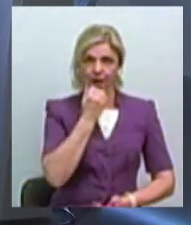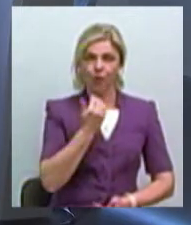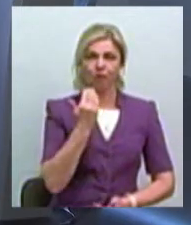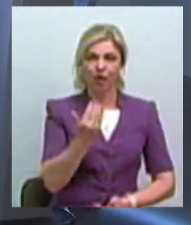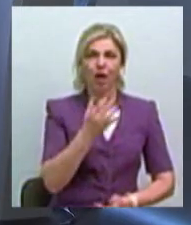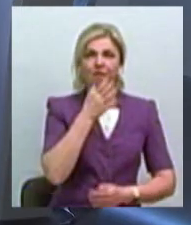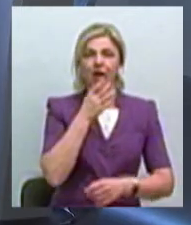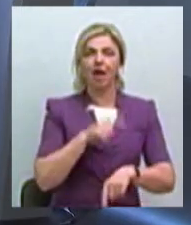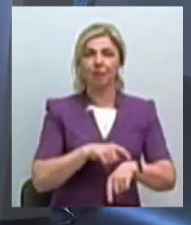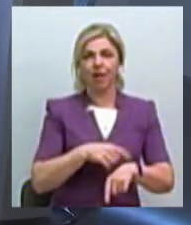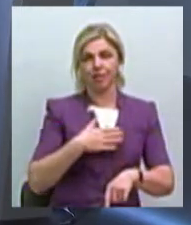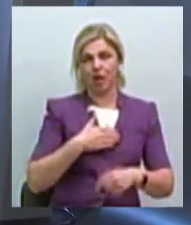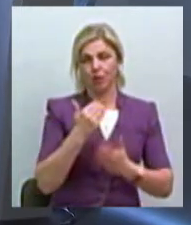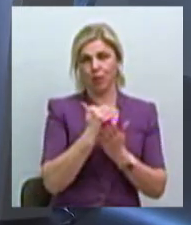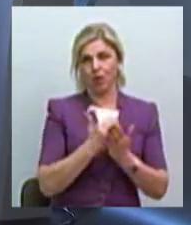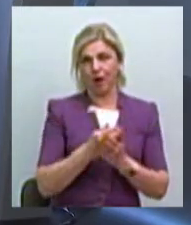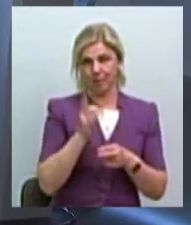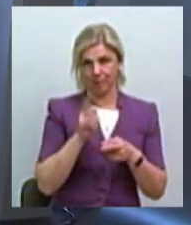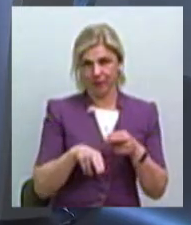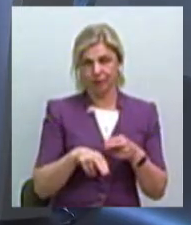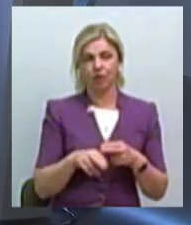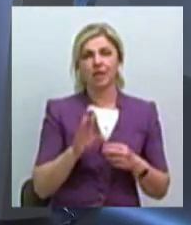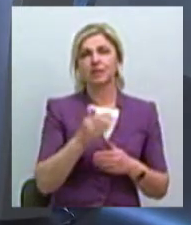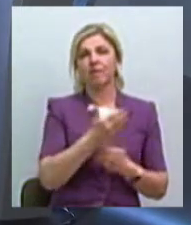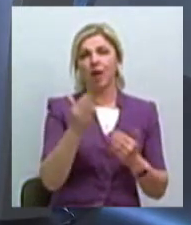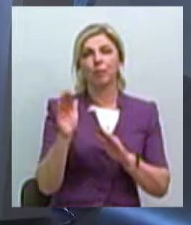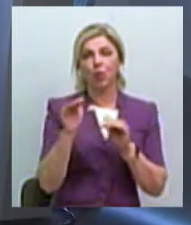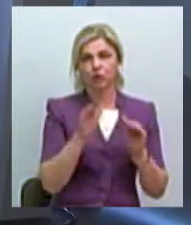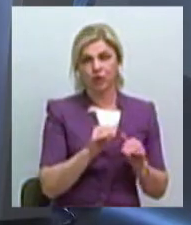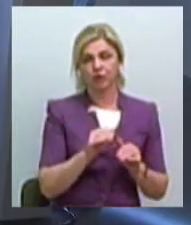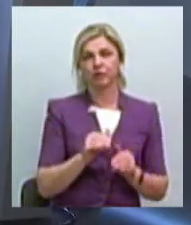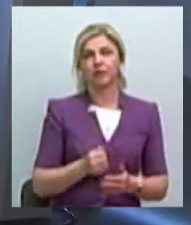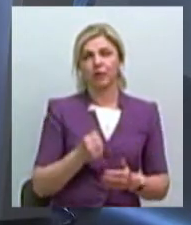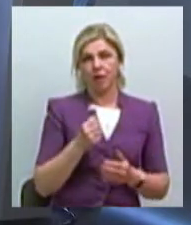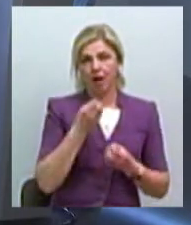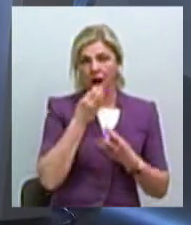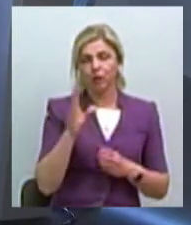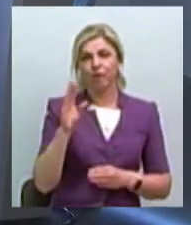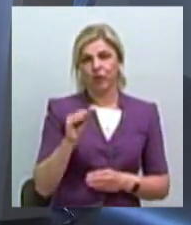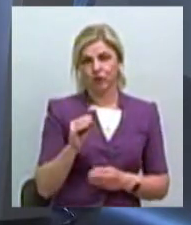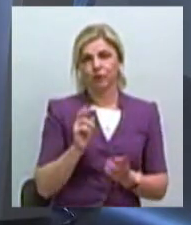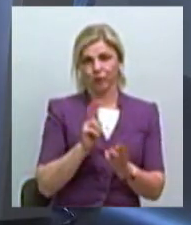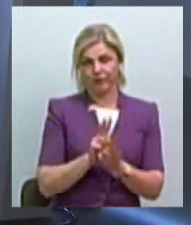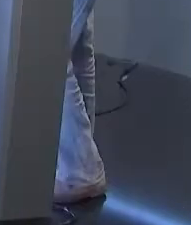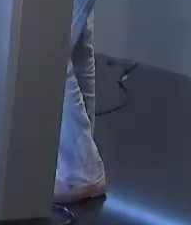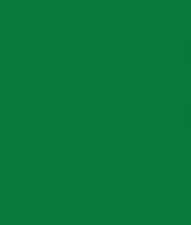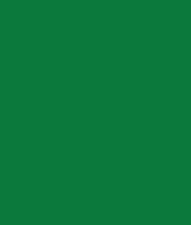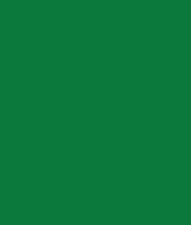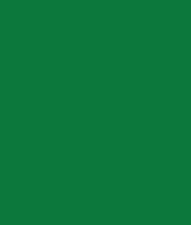Час нашої програми вже сплинув. А я з вами прощаюся, шановні глядачі. Гарного вечора. На все добре.